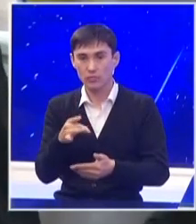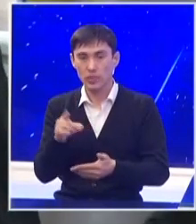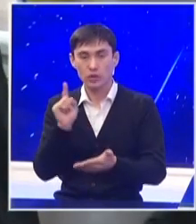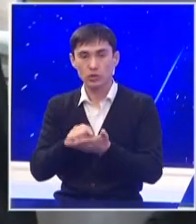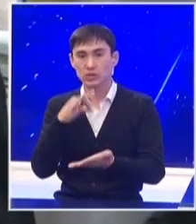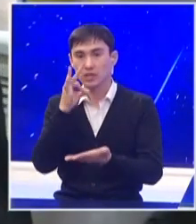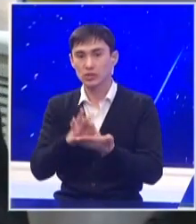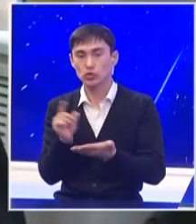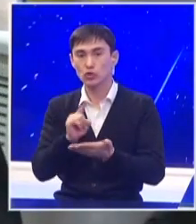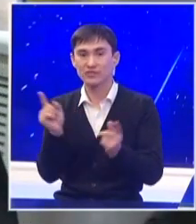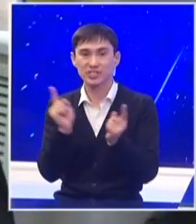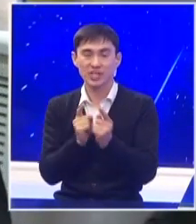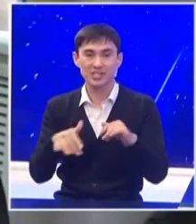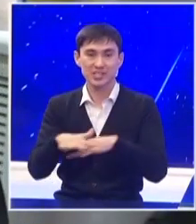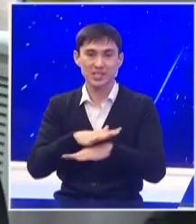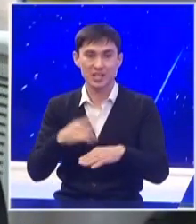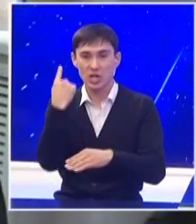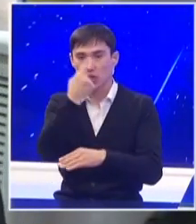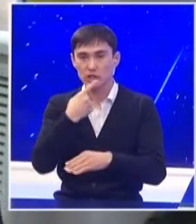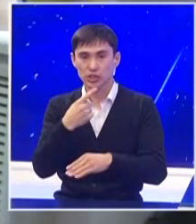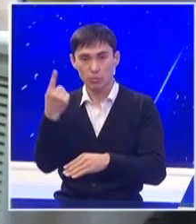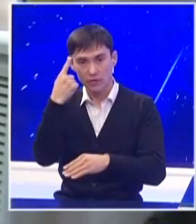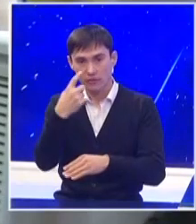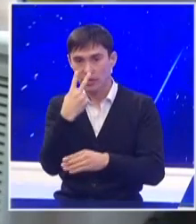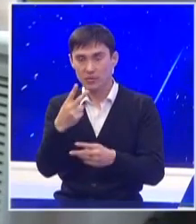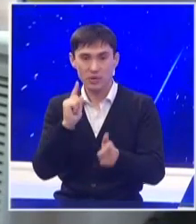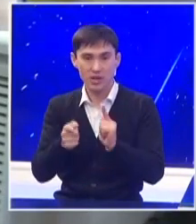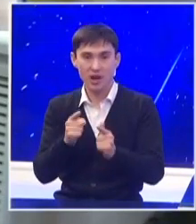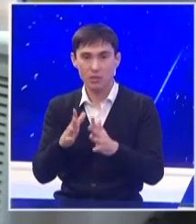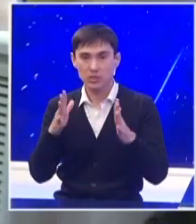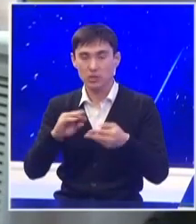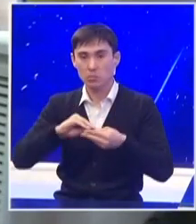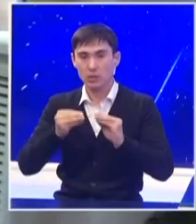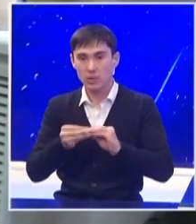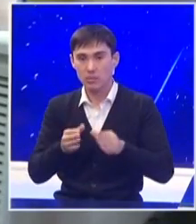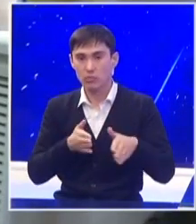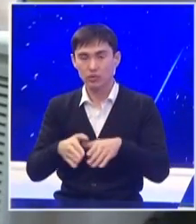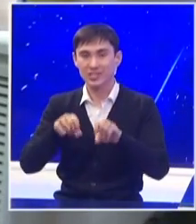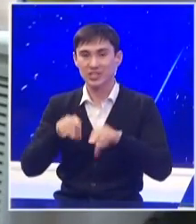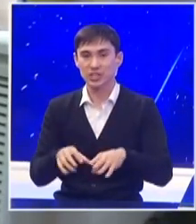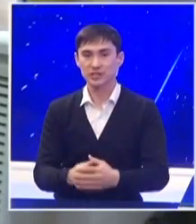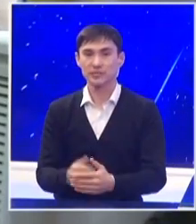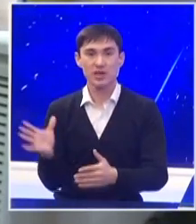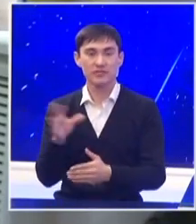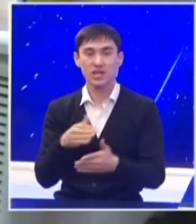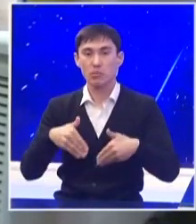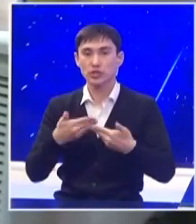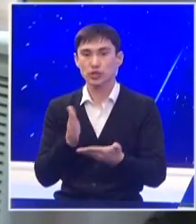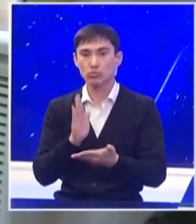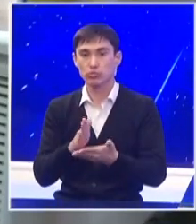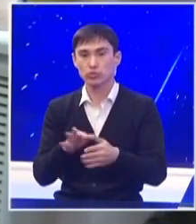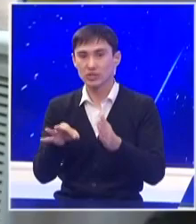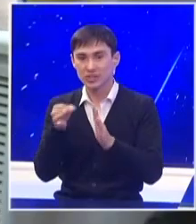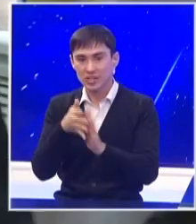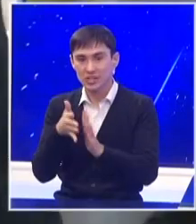Должен отметить, что, встречаясь с населением лично, мы видим реальные масштабы проблем и пути их решения. Все обращения будут